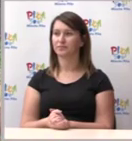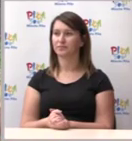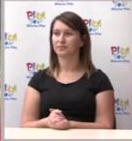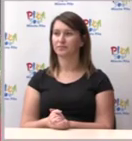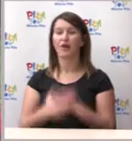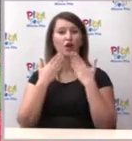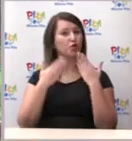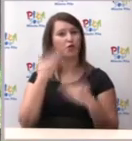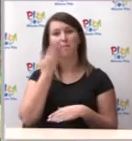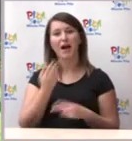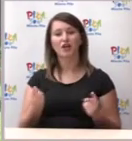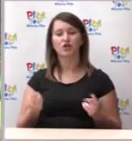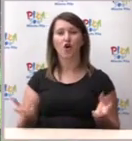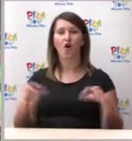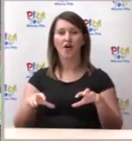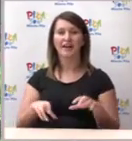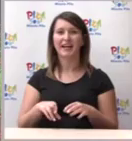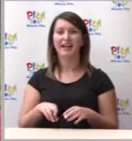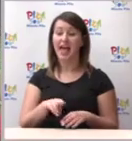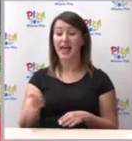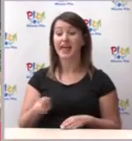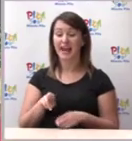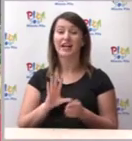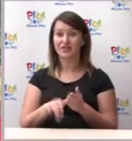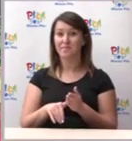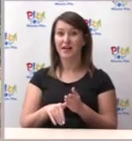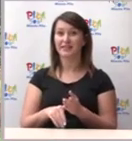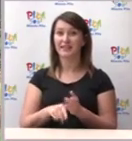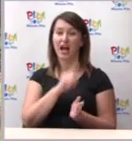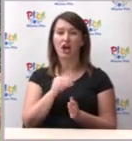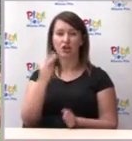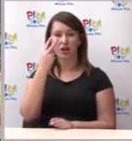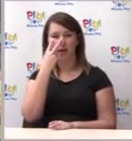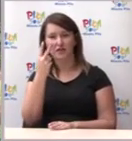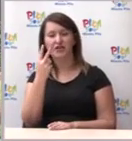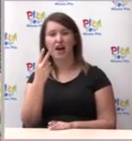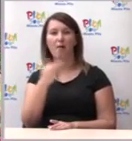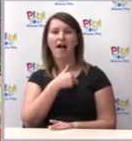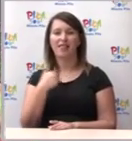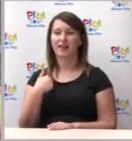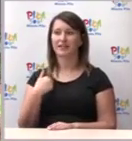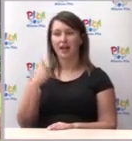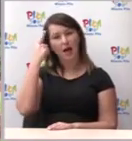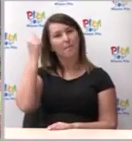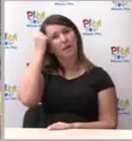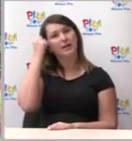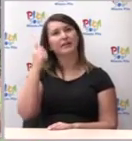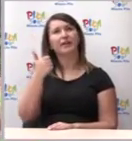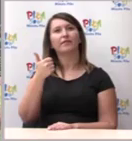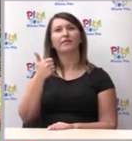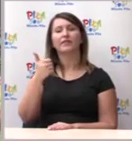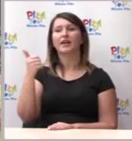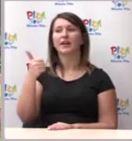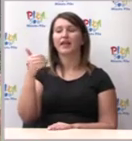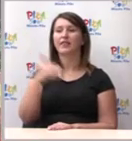dziękujemy bardzo Radzie Miasta, że dostrzegła naszą działalność Pamiętam pierwszy bieg w 1991